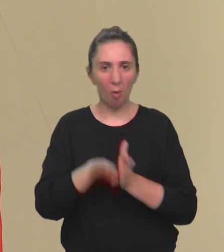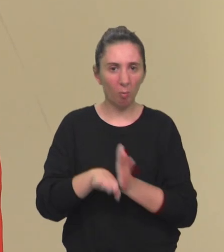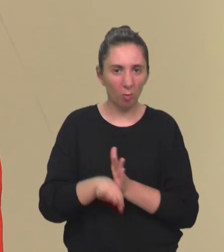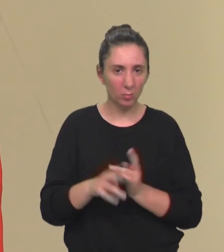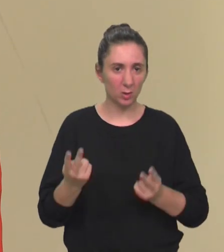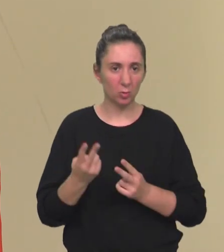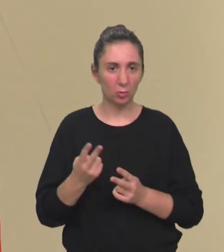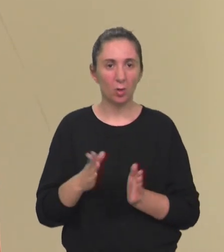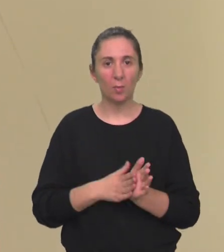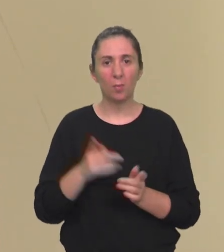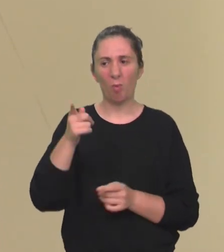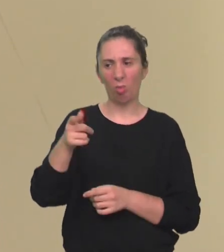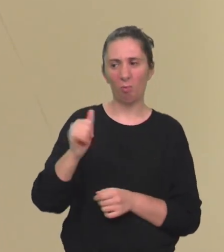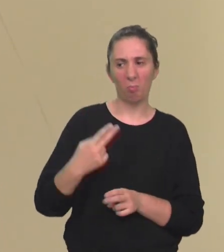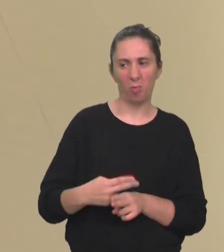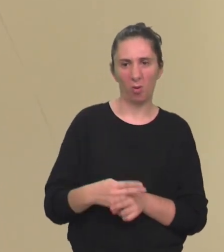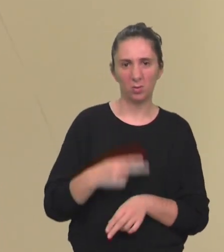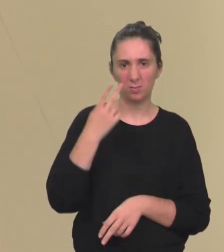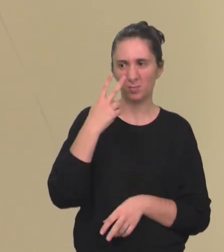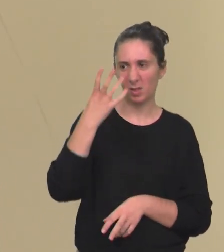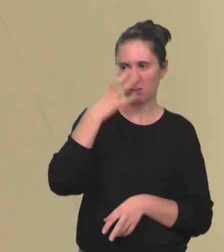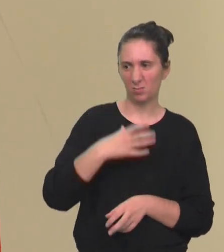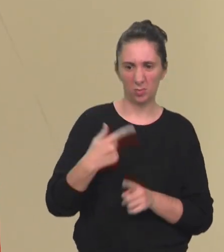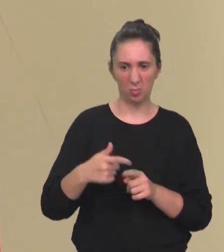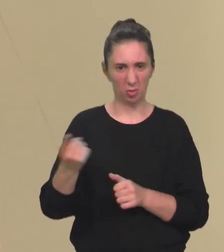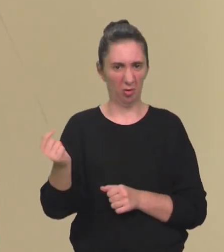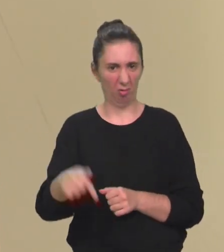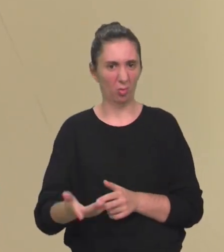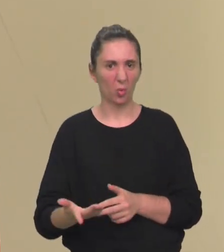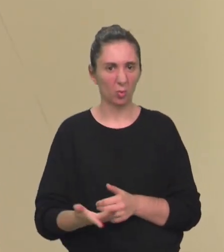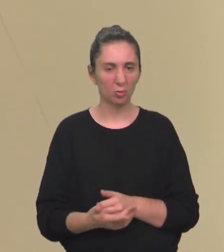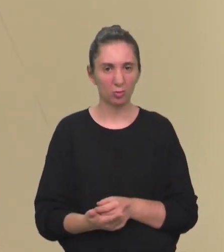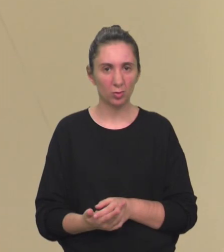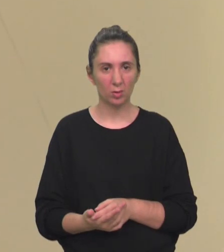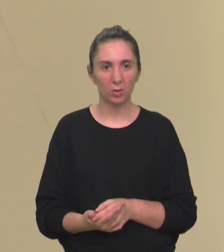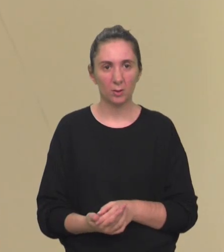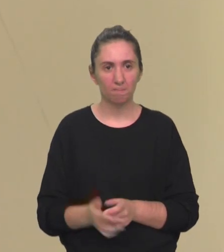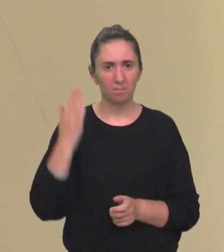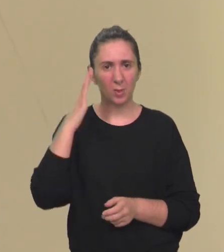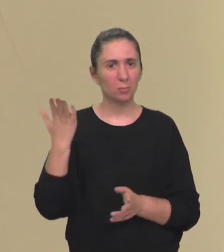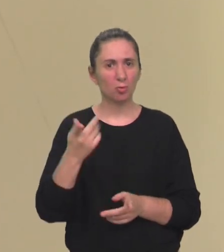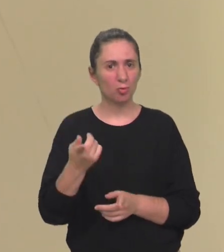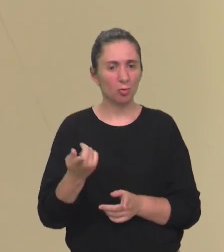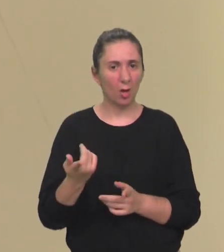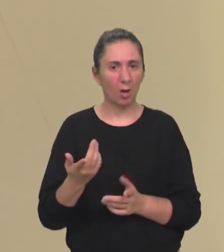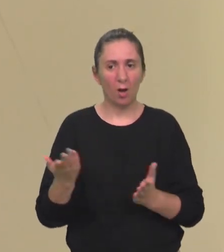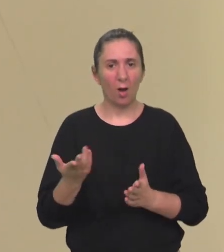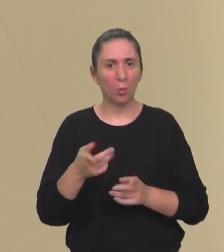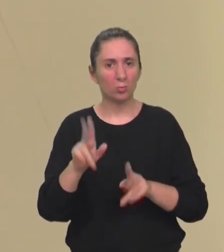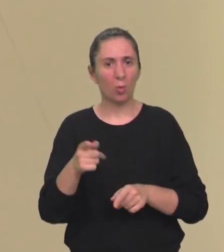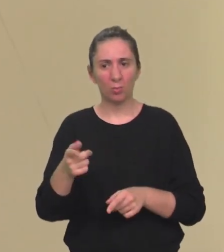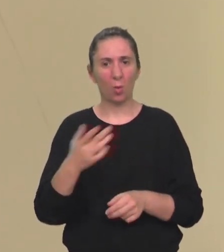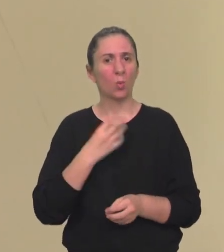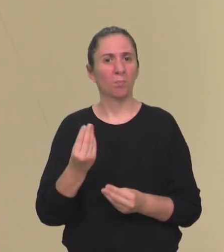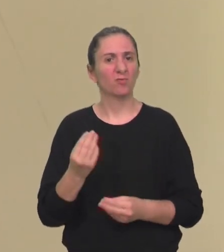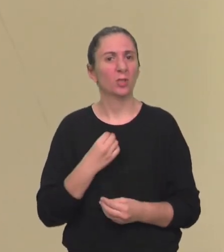slično. Izrazi poput ona bolesna, izgledaš tako dobro, zašto ste došli ovdje, ne znam što si možete, kako ste mogli biti